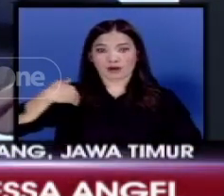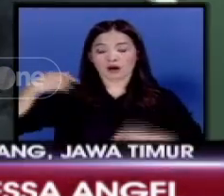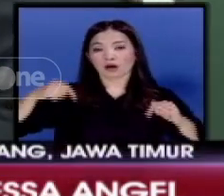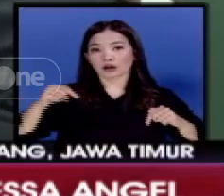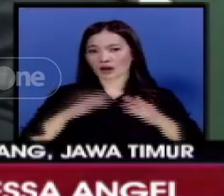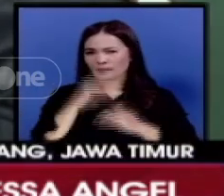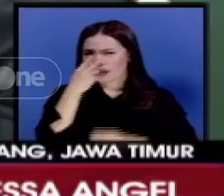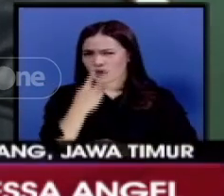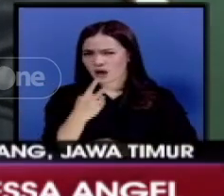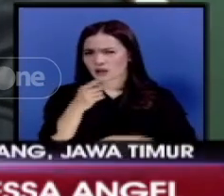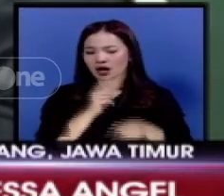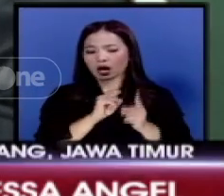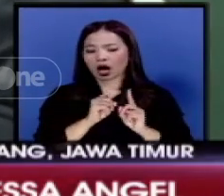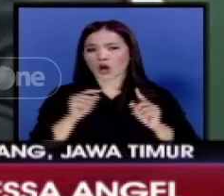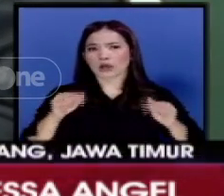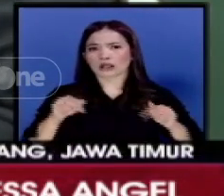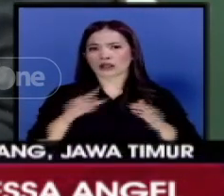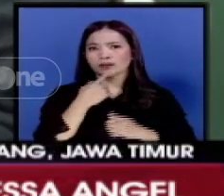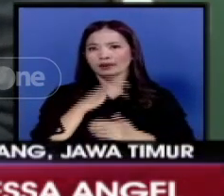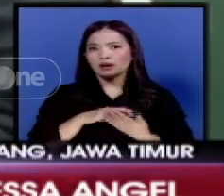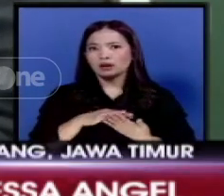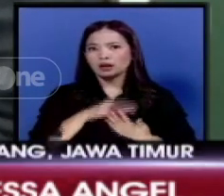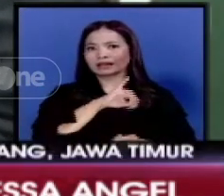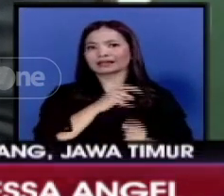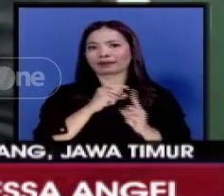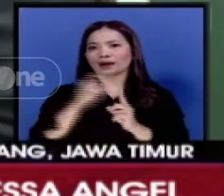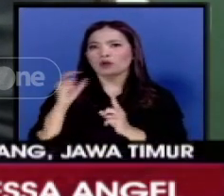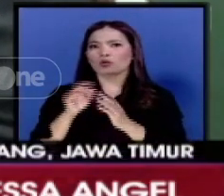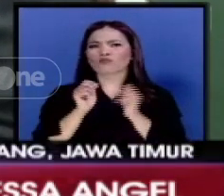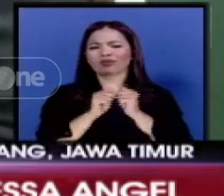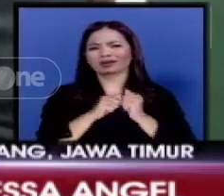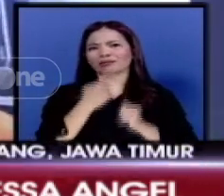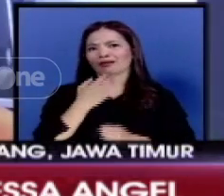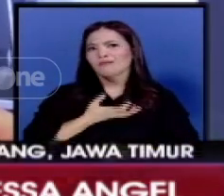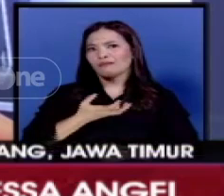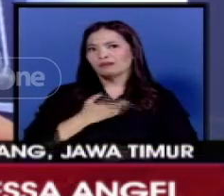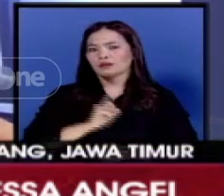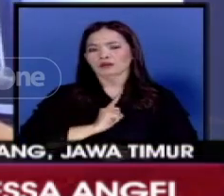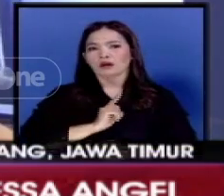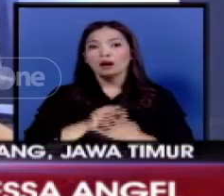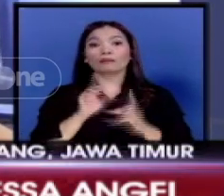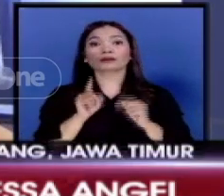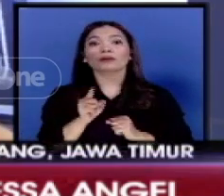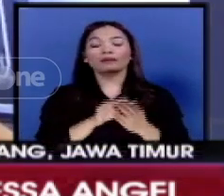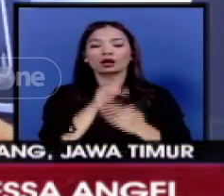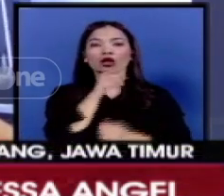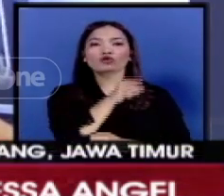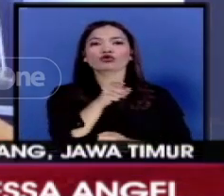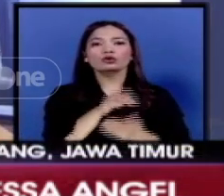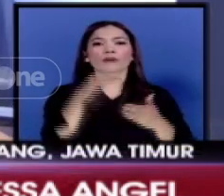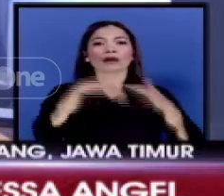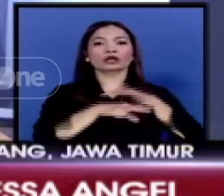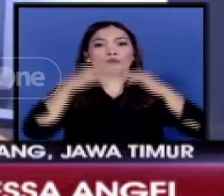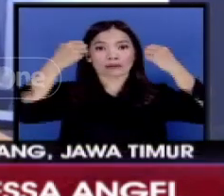diantaranya menilai JPU bertindak semena-mena terhadap perkara kecelakaan ini. Sebab menyampaikan tuntutan hingga 7 tahun